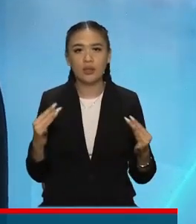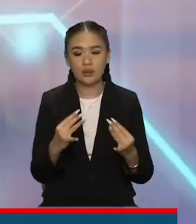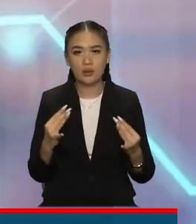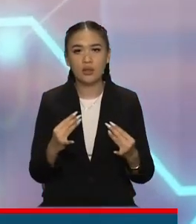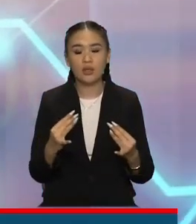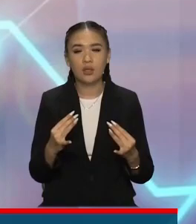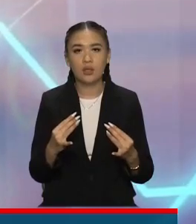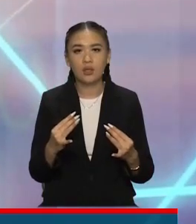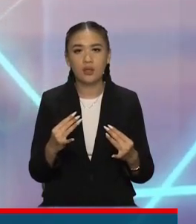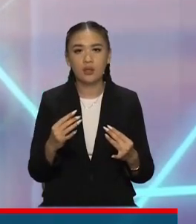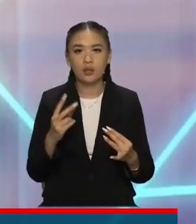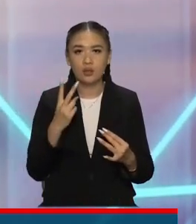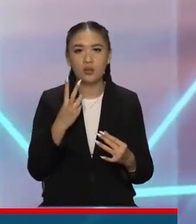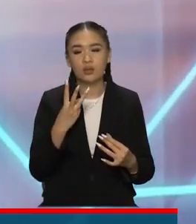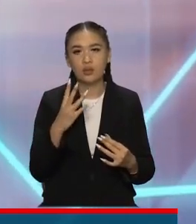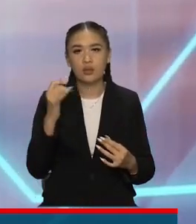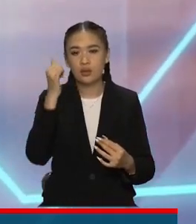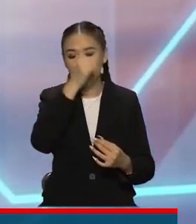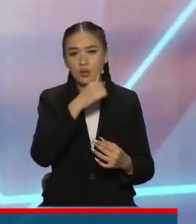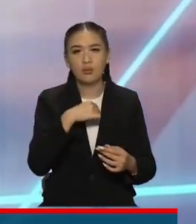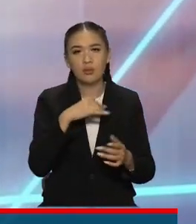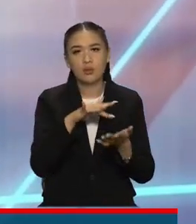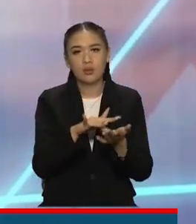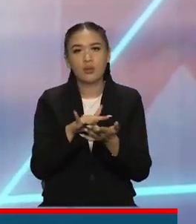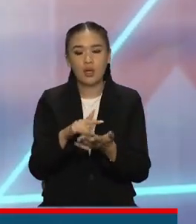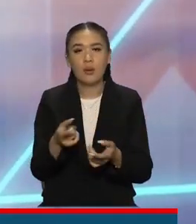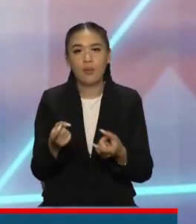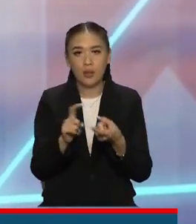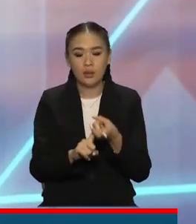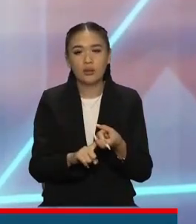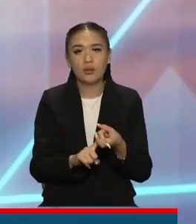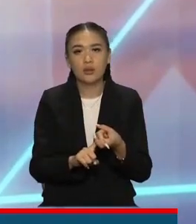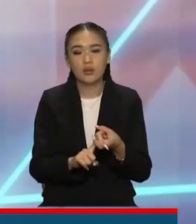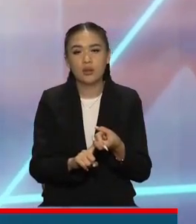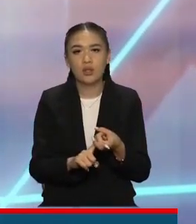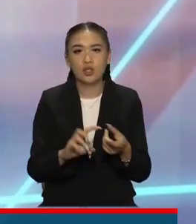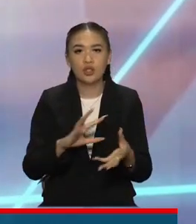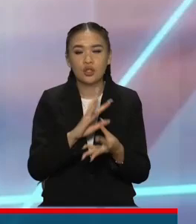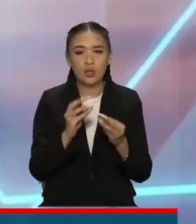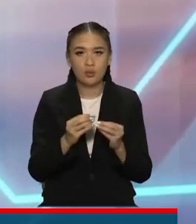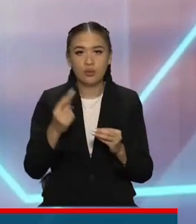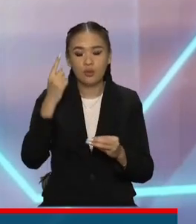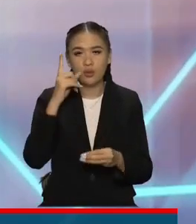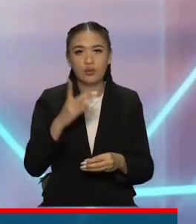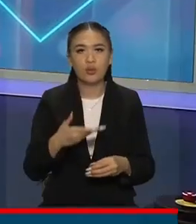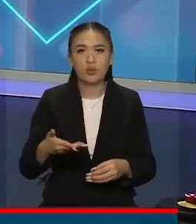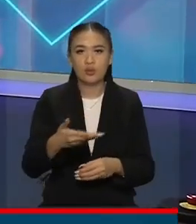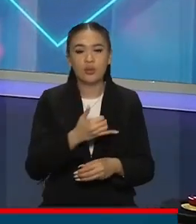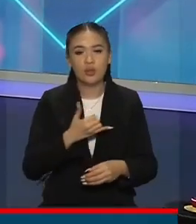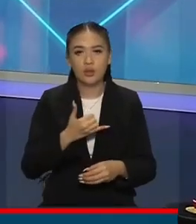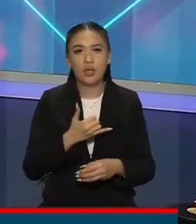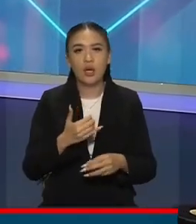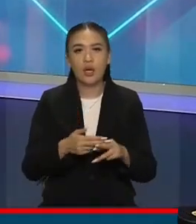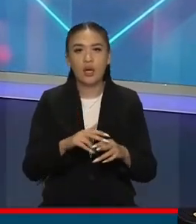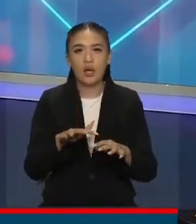енді жылда бір 2-3 елге барып қараймын осы туризмге байланысты. Жалпы мен ойлаймын, біздің халықтың өзінің